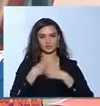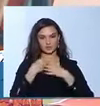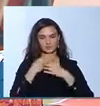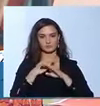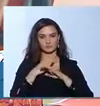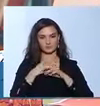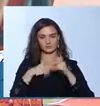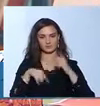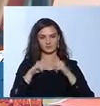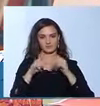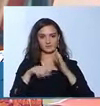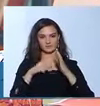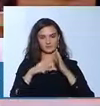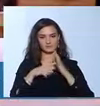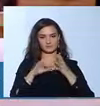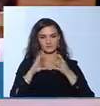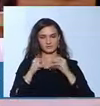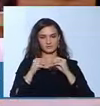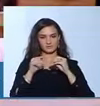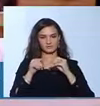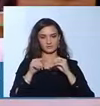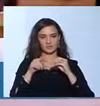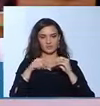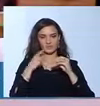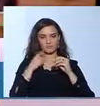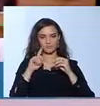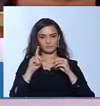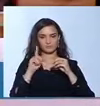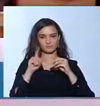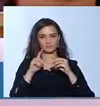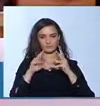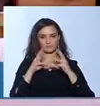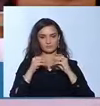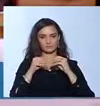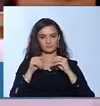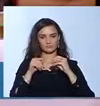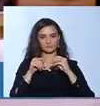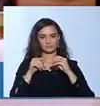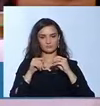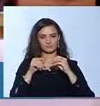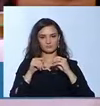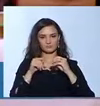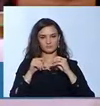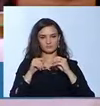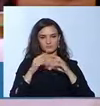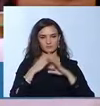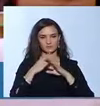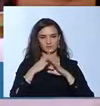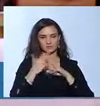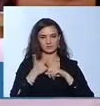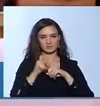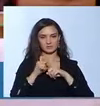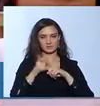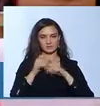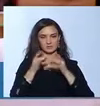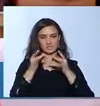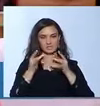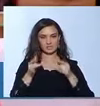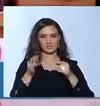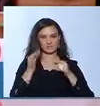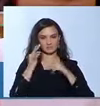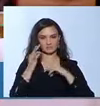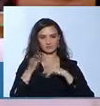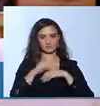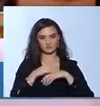შეშინებულები სამეხოლმე ამ შეკითხვას. განსაკუთრებით აი საფეთქლის ზონაში ამბობენ ხოლმე, რომ პრაქტიკულად მელოტდებიო, იმდენად არის ხოლმე ძალიან ძალიან გათხელებული თმის